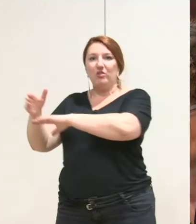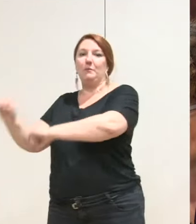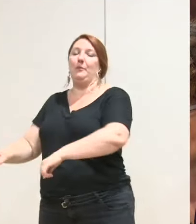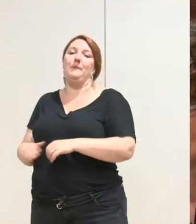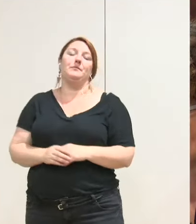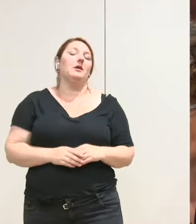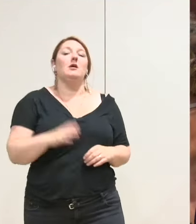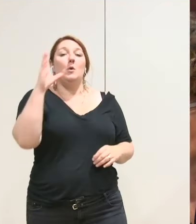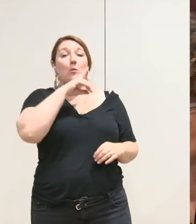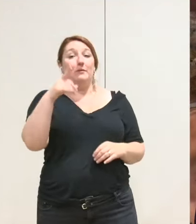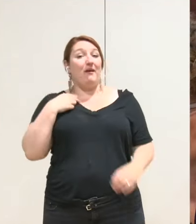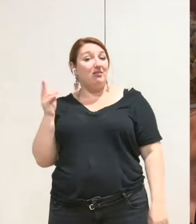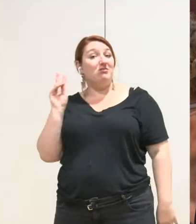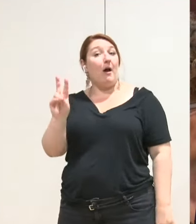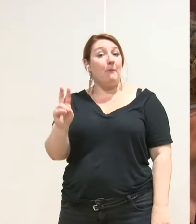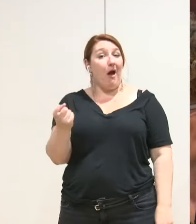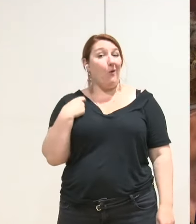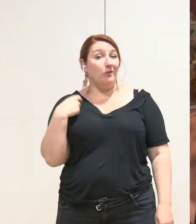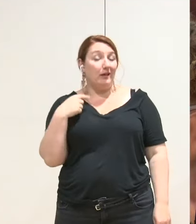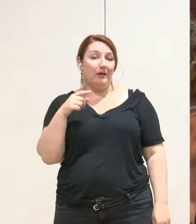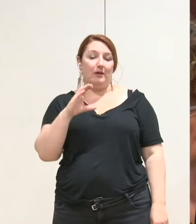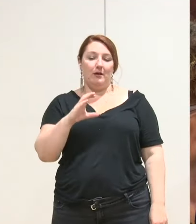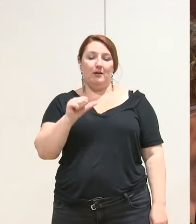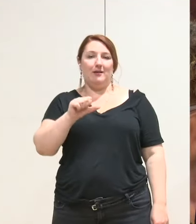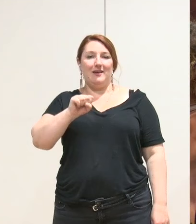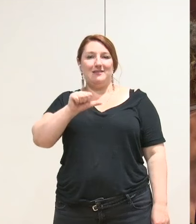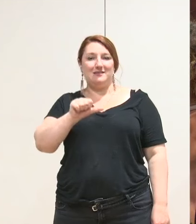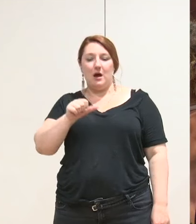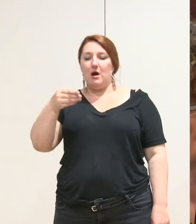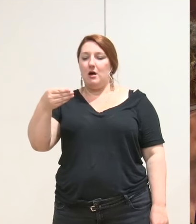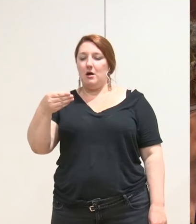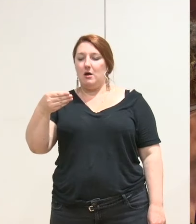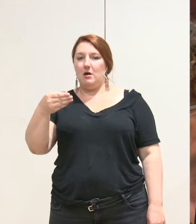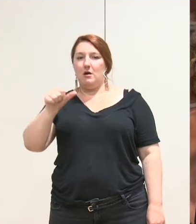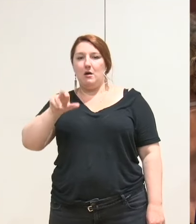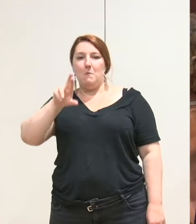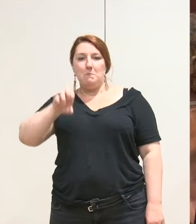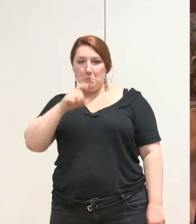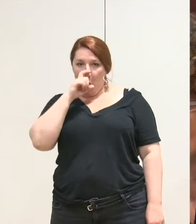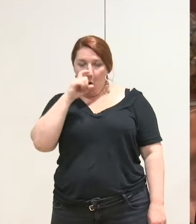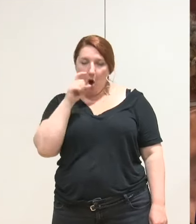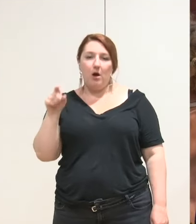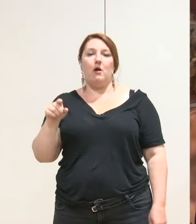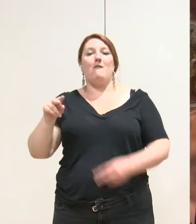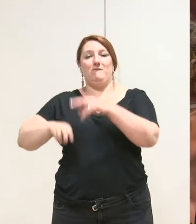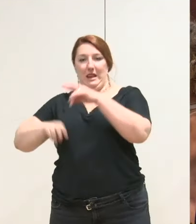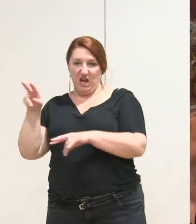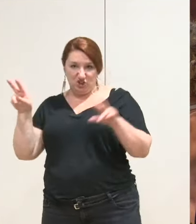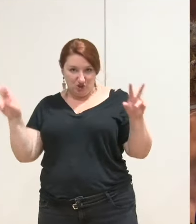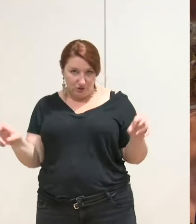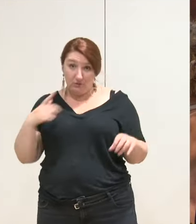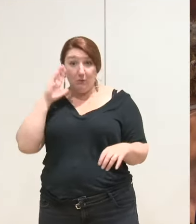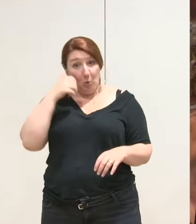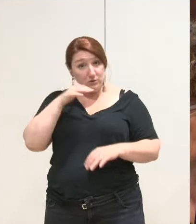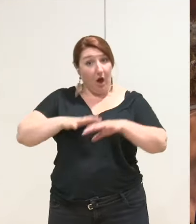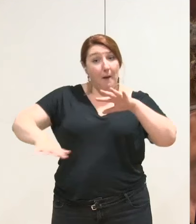sommes à la proximité d'un arrêt de tramoué l'arrêt casamort village ce qui justifie d'avoir un certain nombre de logements et ce qui justifie